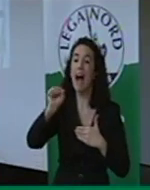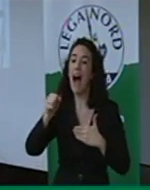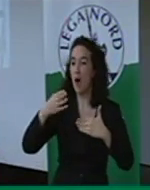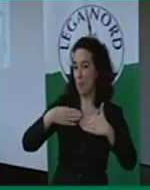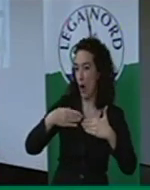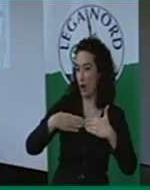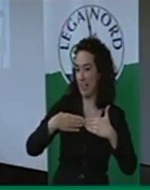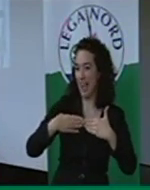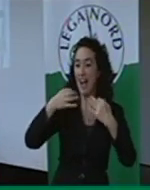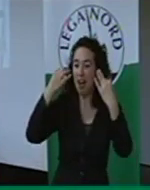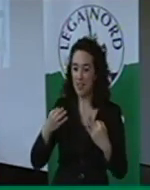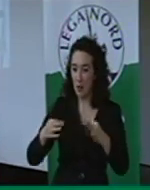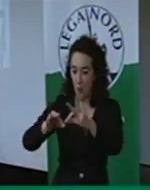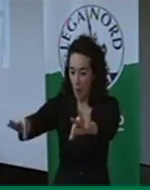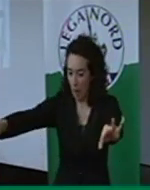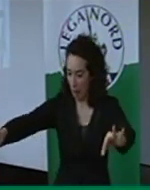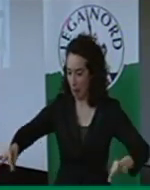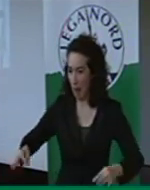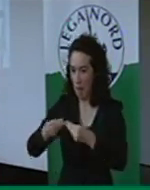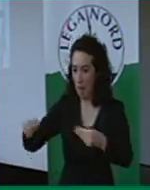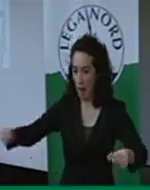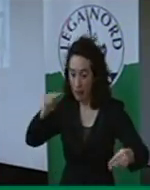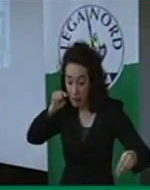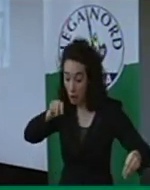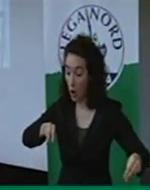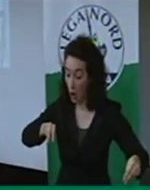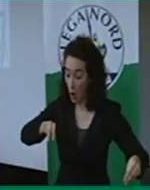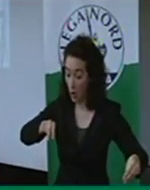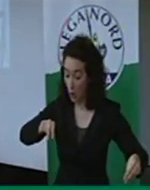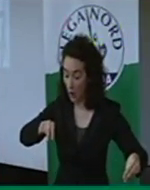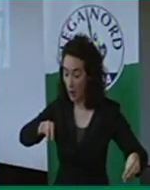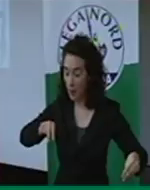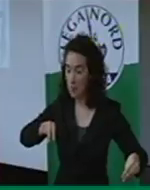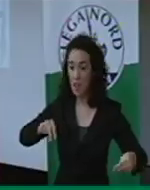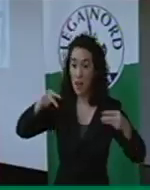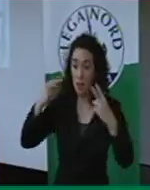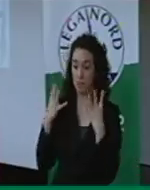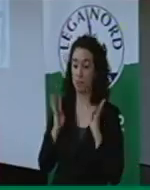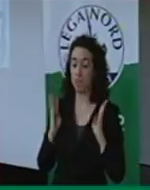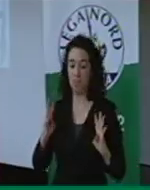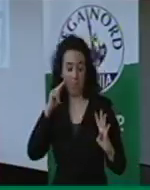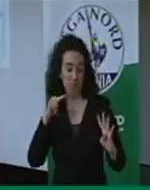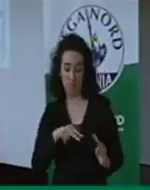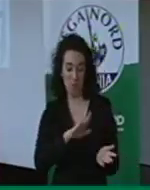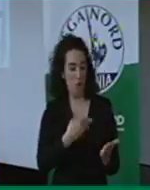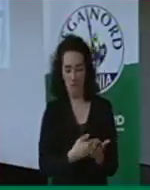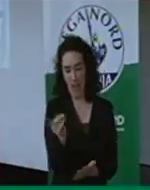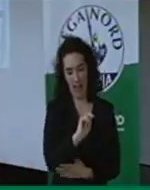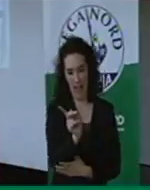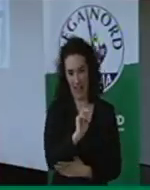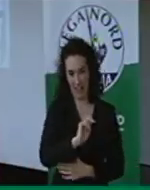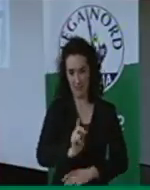col plastico gliel'avrebbero glielo avrebbero smontato perché non è